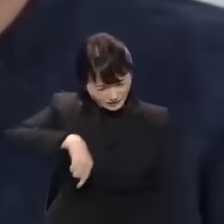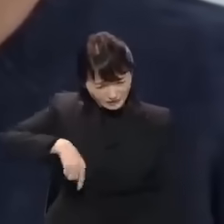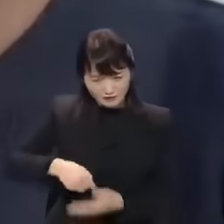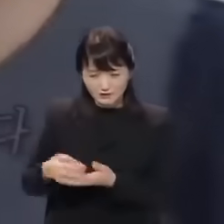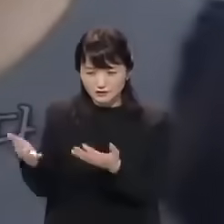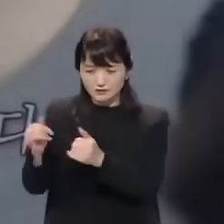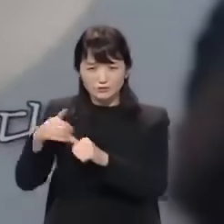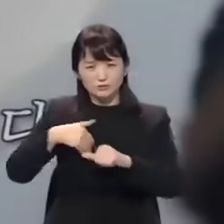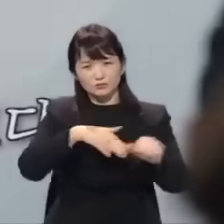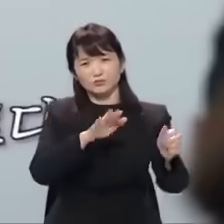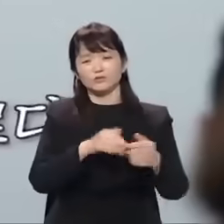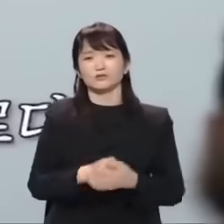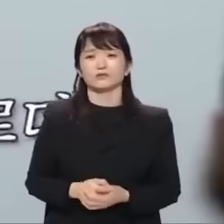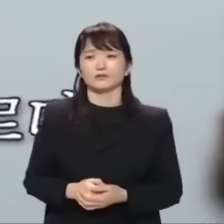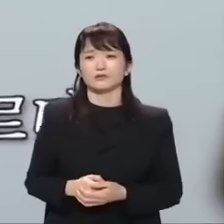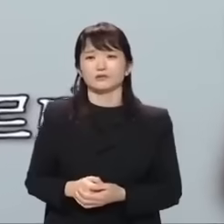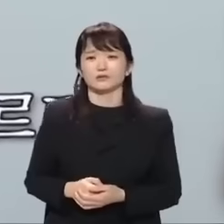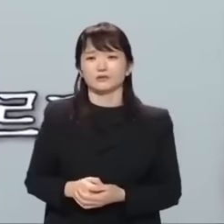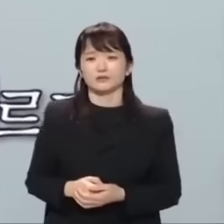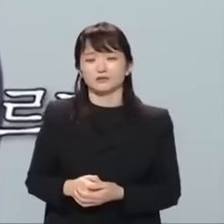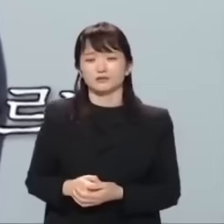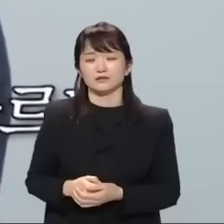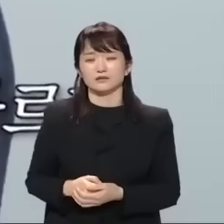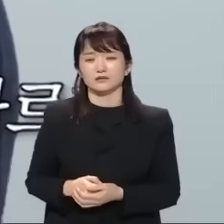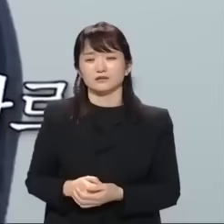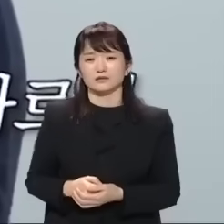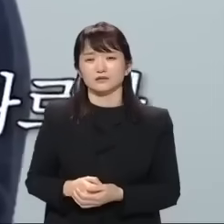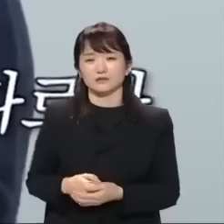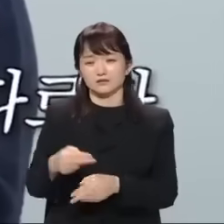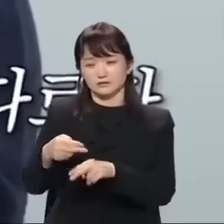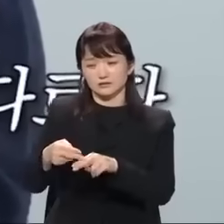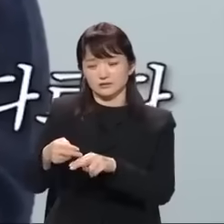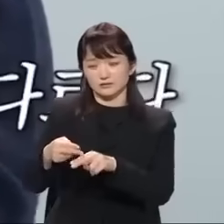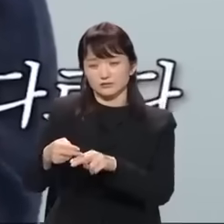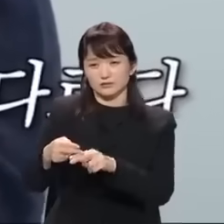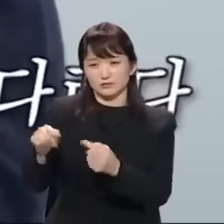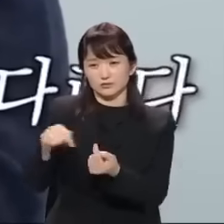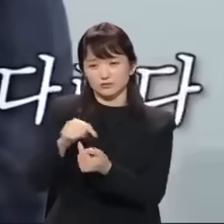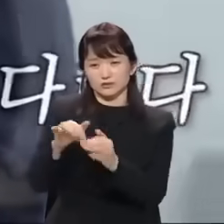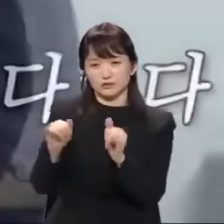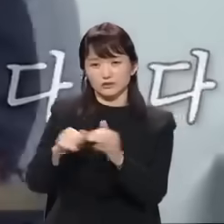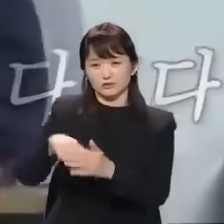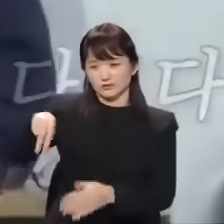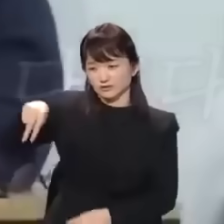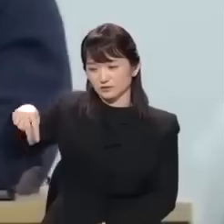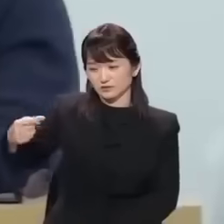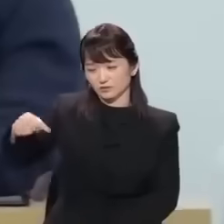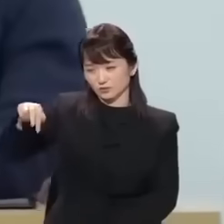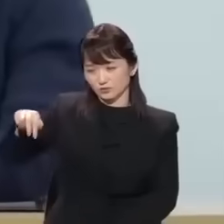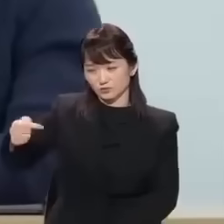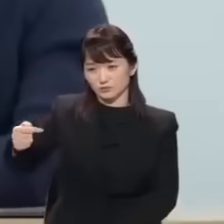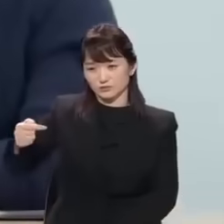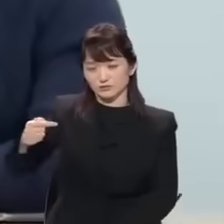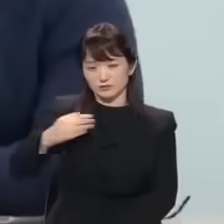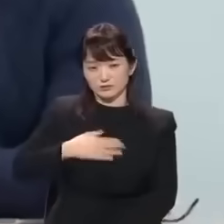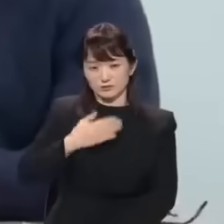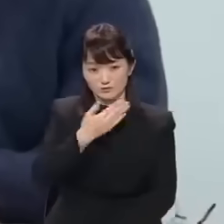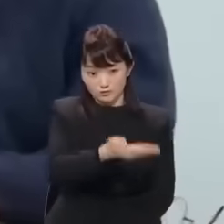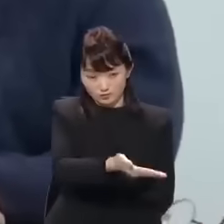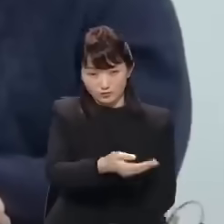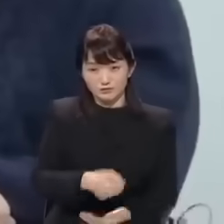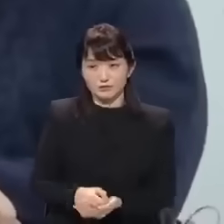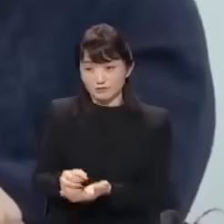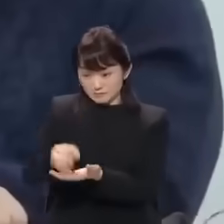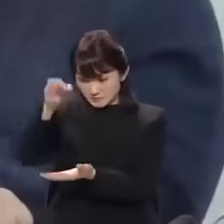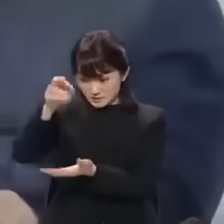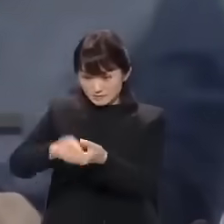그리고이 음식 영업하시는 분들에게 소스라고 하는게 영업 비밀이 아아 그걸 공급을 해줬는데 그거를 비싸게